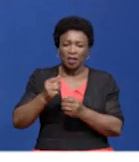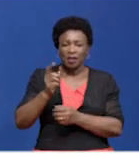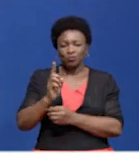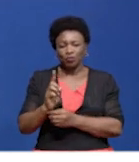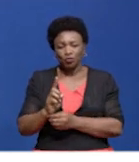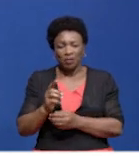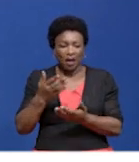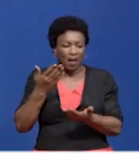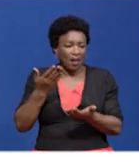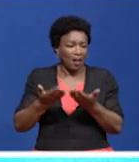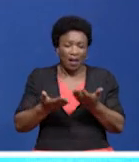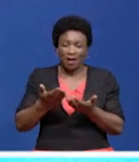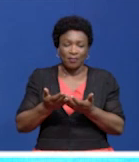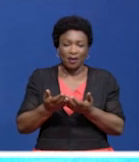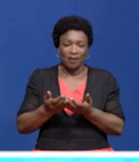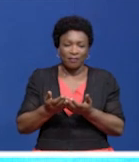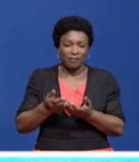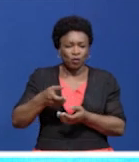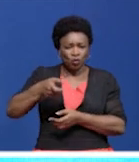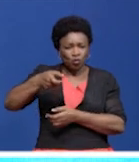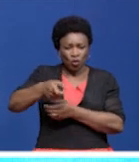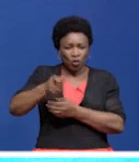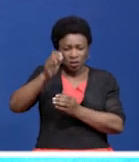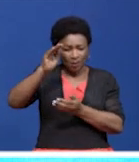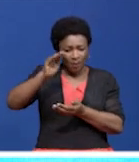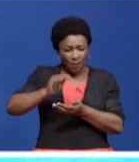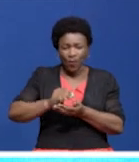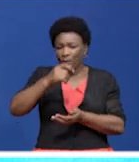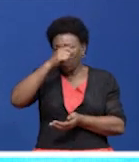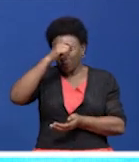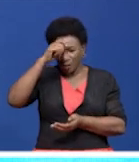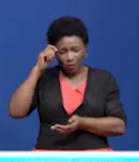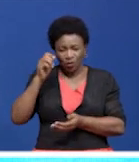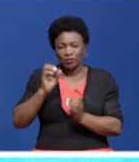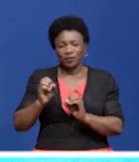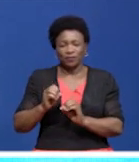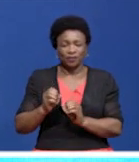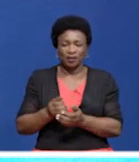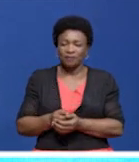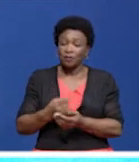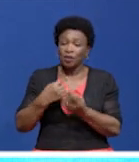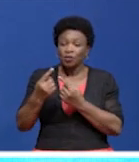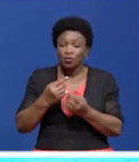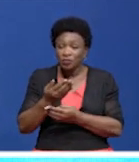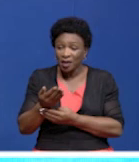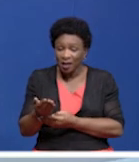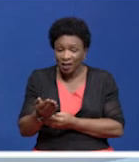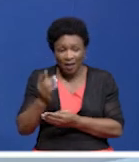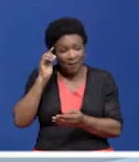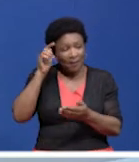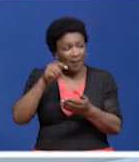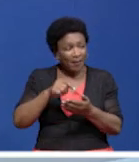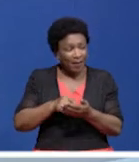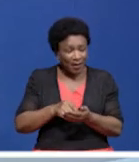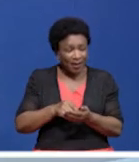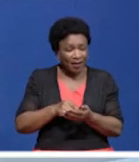kato chak kupu joto joto la nino hivo nisha kw tunu